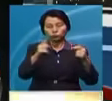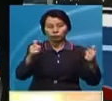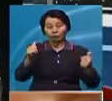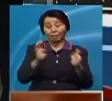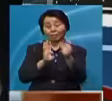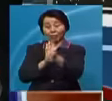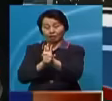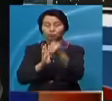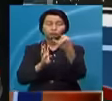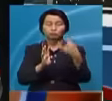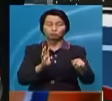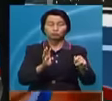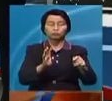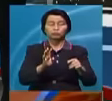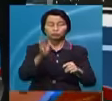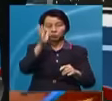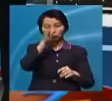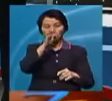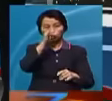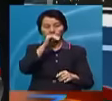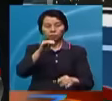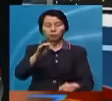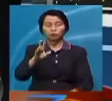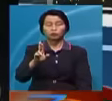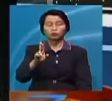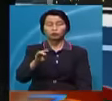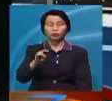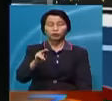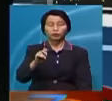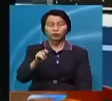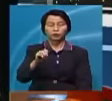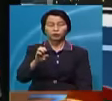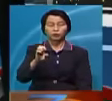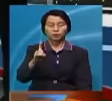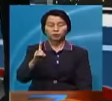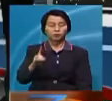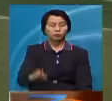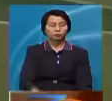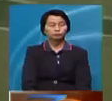mengejar kedudukan pendahulu Melaka United.